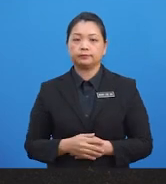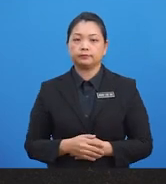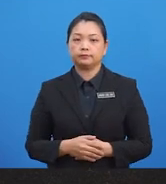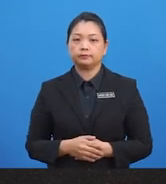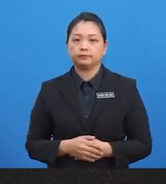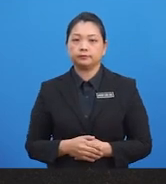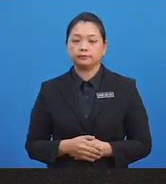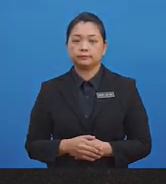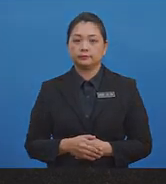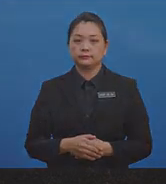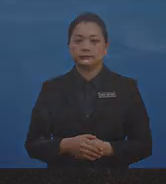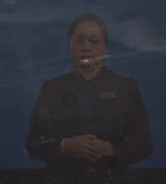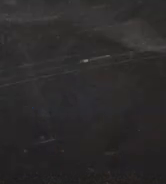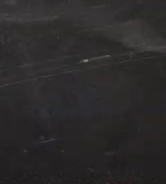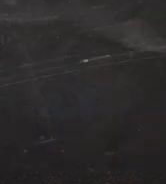tekan 1,